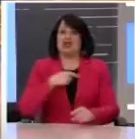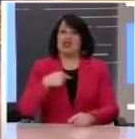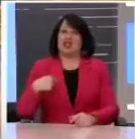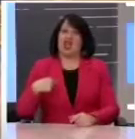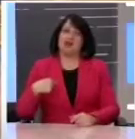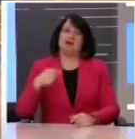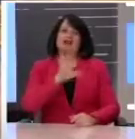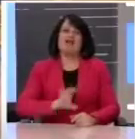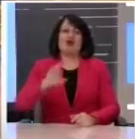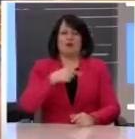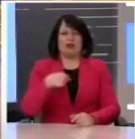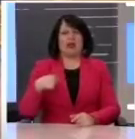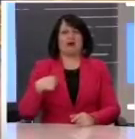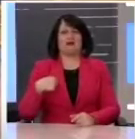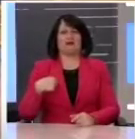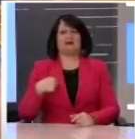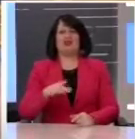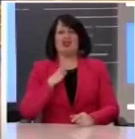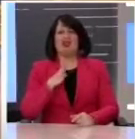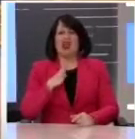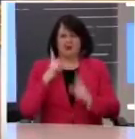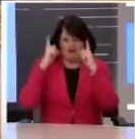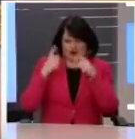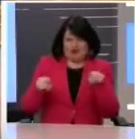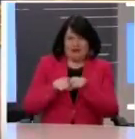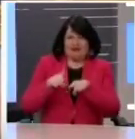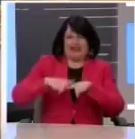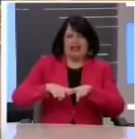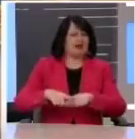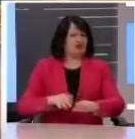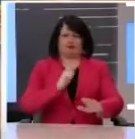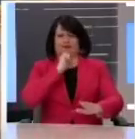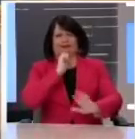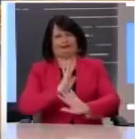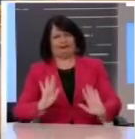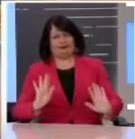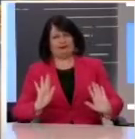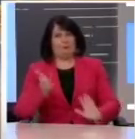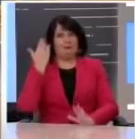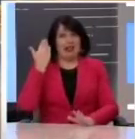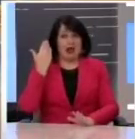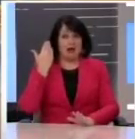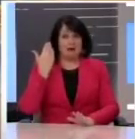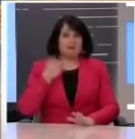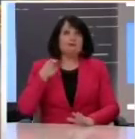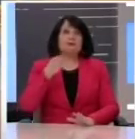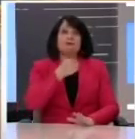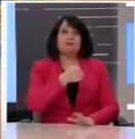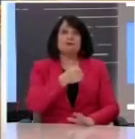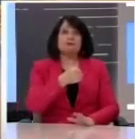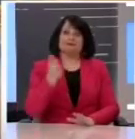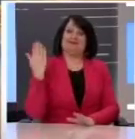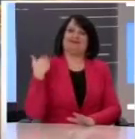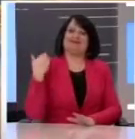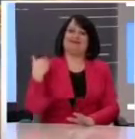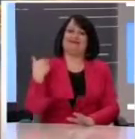και ευρωπαϊκών χωρών δεν θέλαν ούτε να φωτογραφηθούν δίπλα στους Έλληνες ηγέτες, ή που πήγαιναν να χτυπήσουν την πλάτη ή να τους